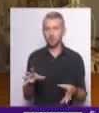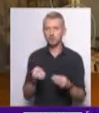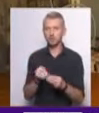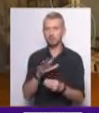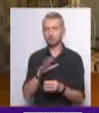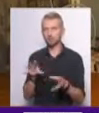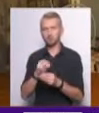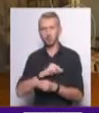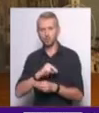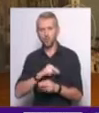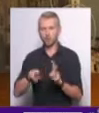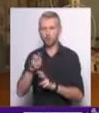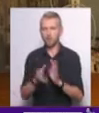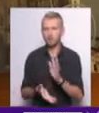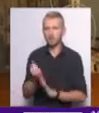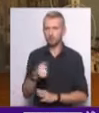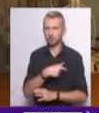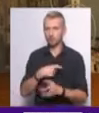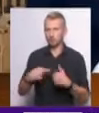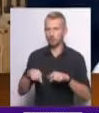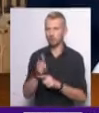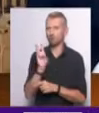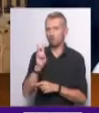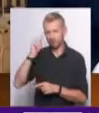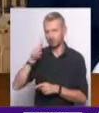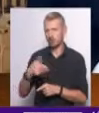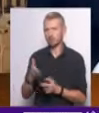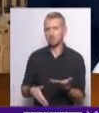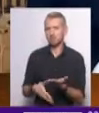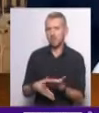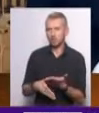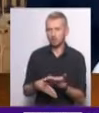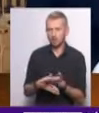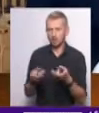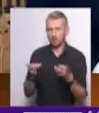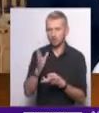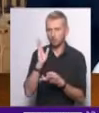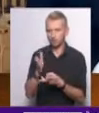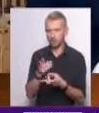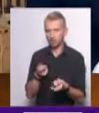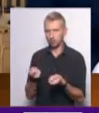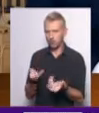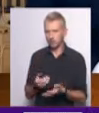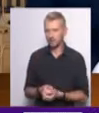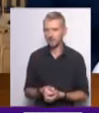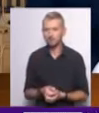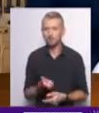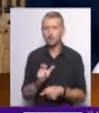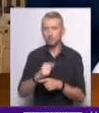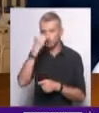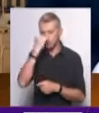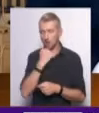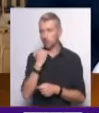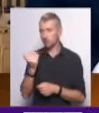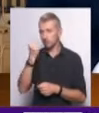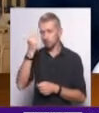співпрацювали і шукали підтримки депутатської фракції «Свобода», знають, якими методами, скоріш за все, потрібно буде регулюватися. Тож дуже дякую за вашу